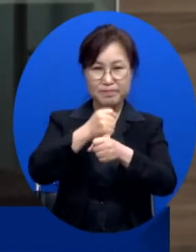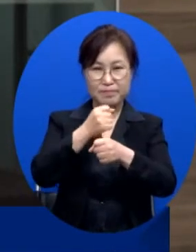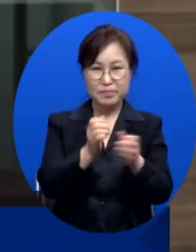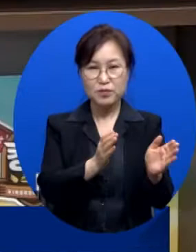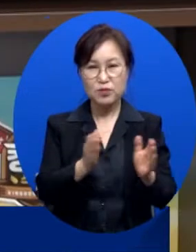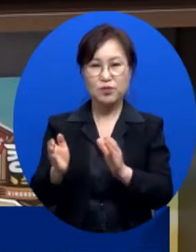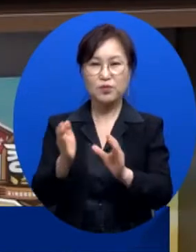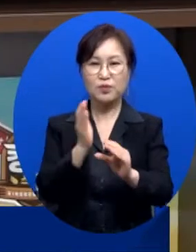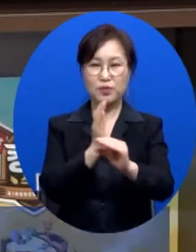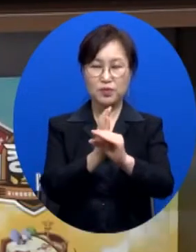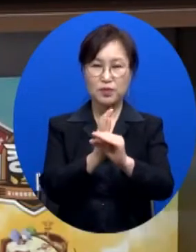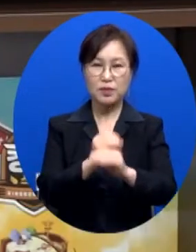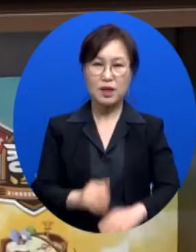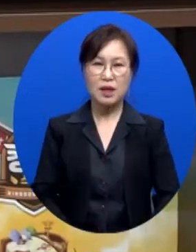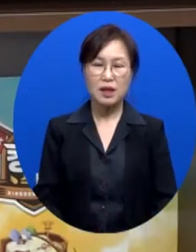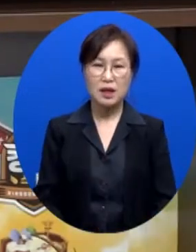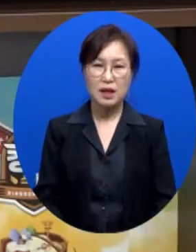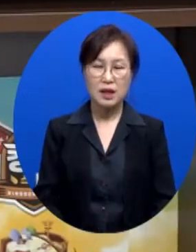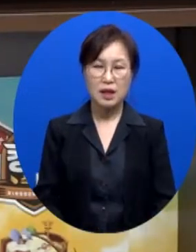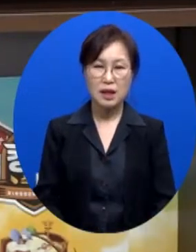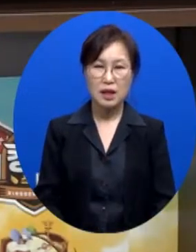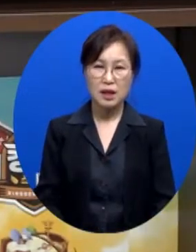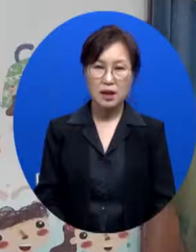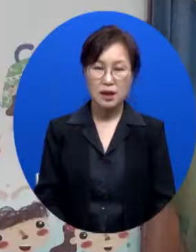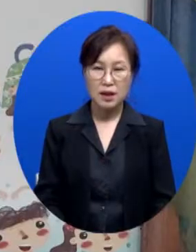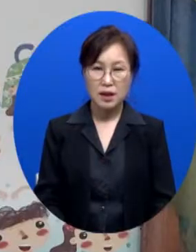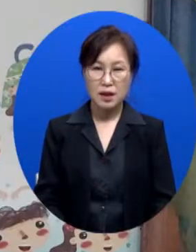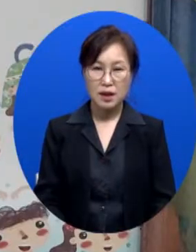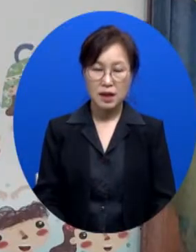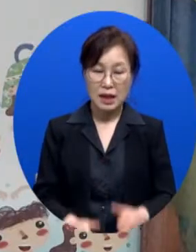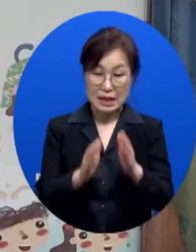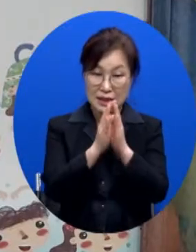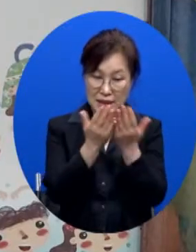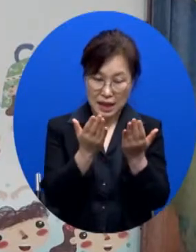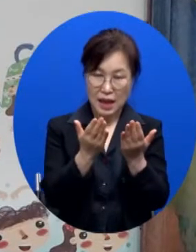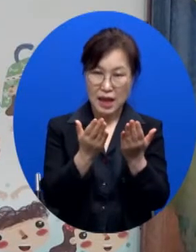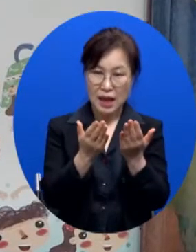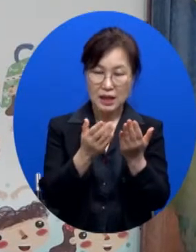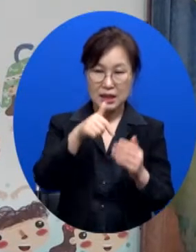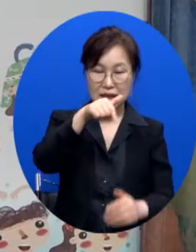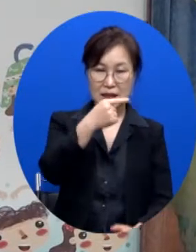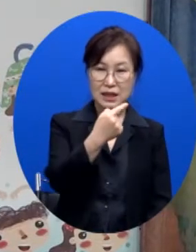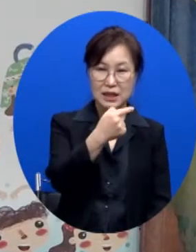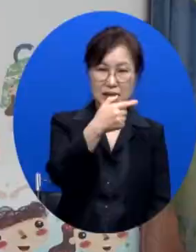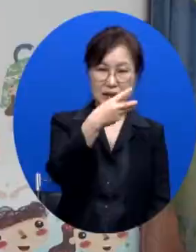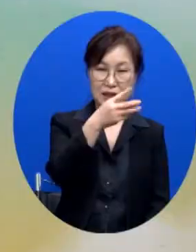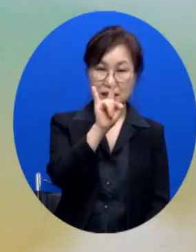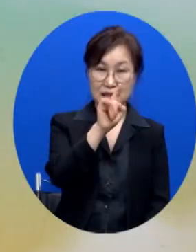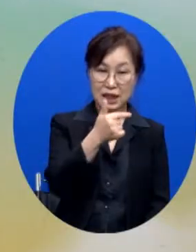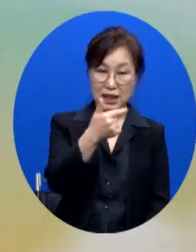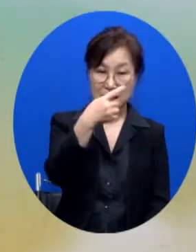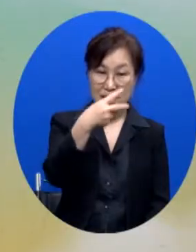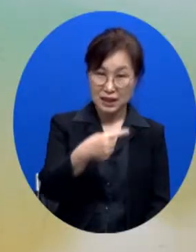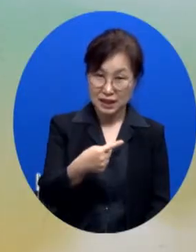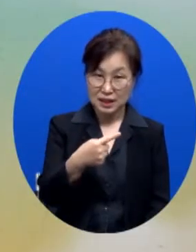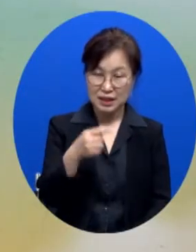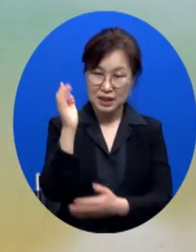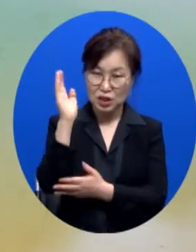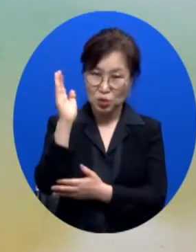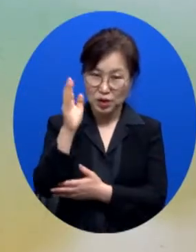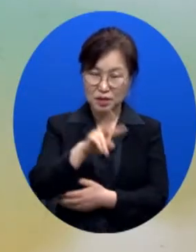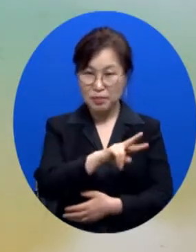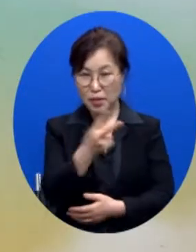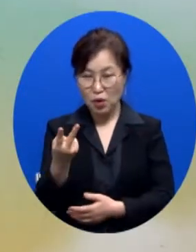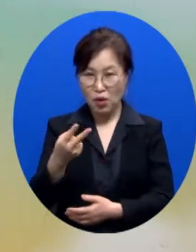준비하고 있습니다. 현재 예장고신 총회교육원이 개발한 공과교재 그랜드 스토리는 킹덤 스토리란 이름으로